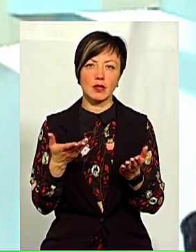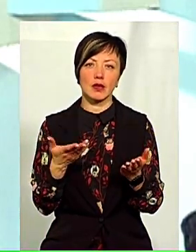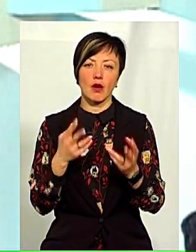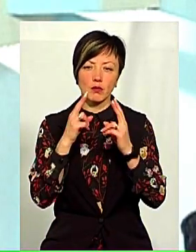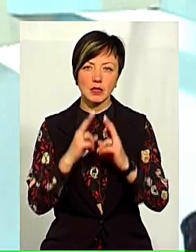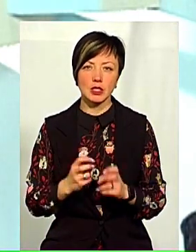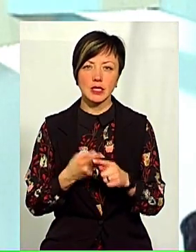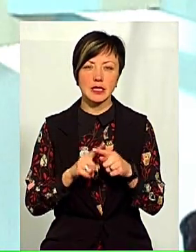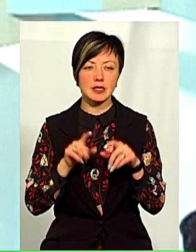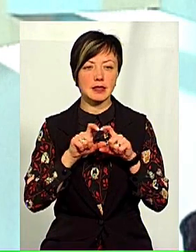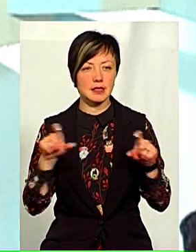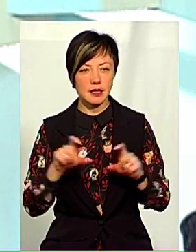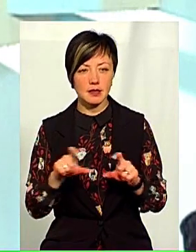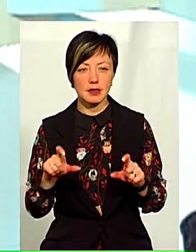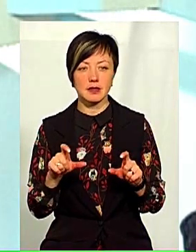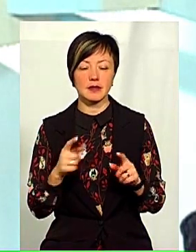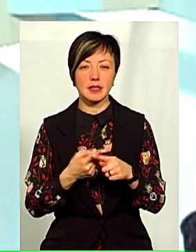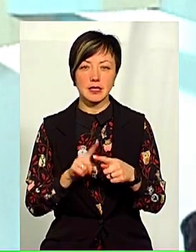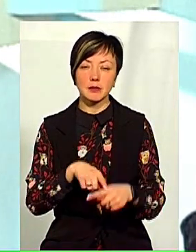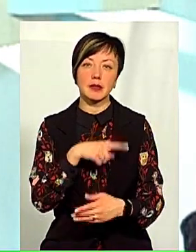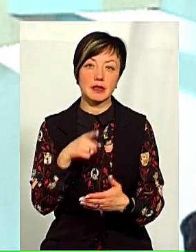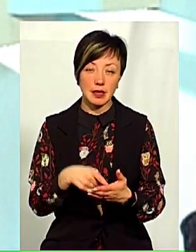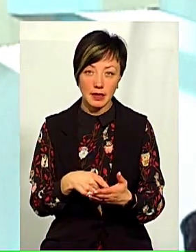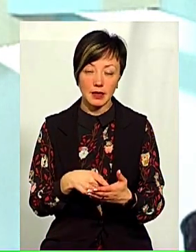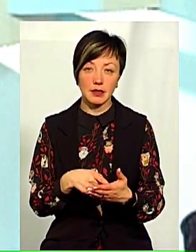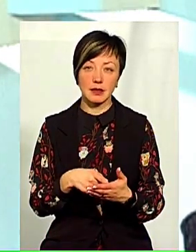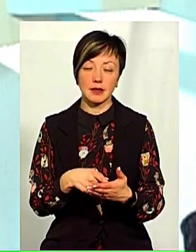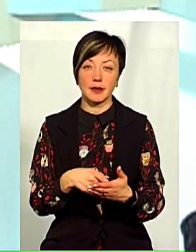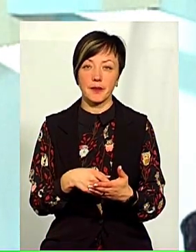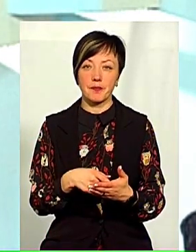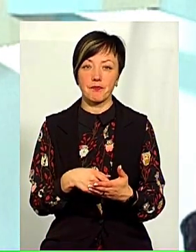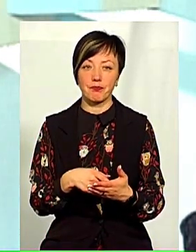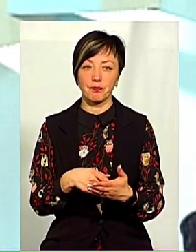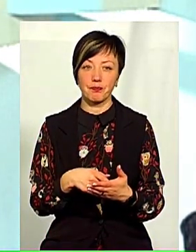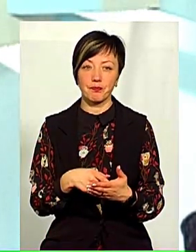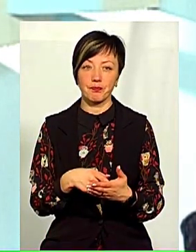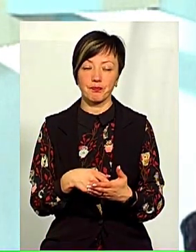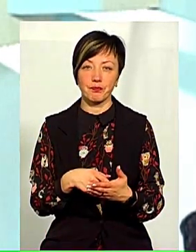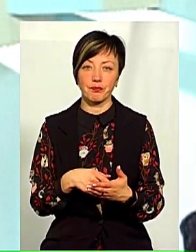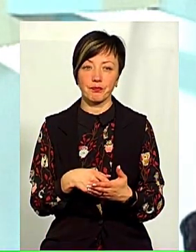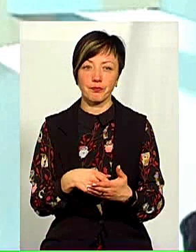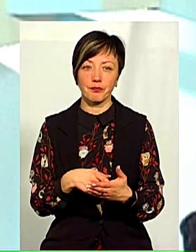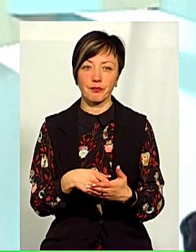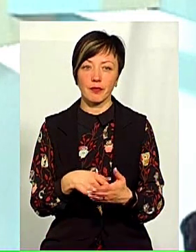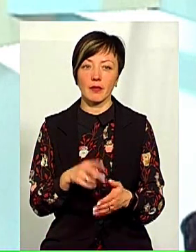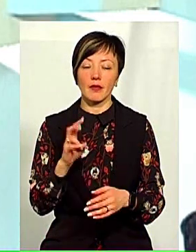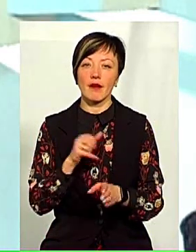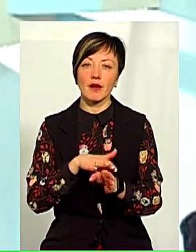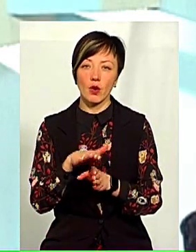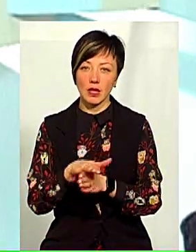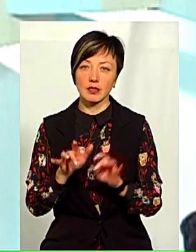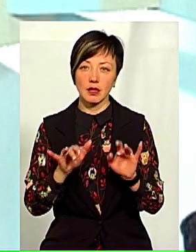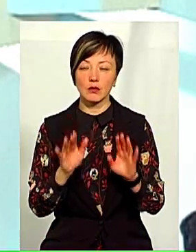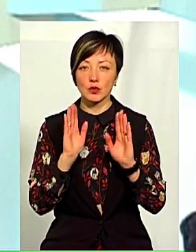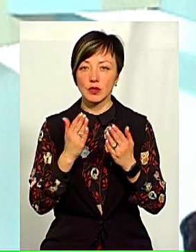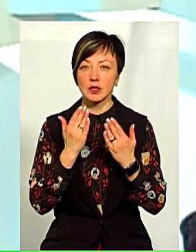обстежень цих закладів, на ці питання, на ці заходи, виконання цих заходів, буде також